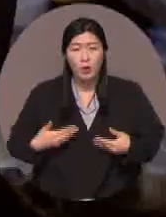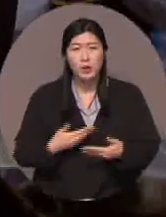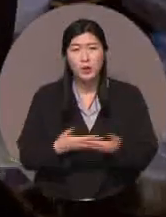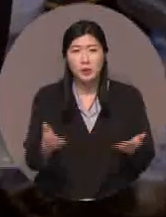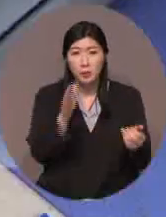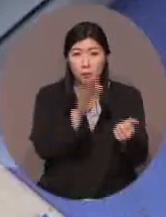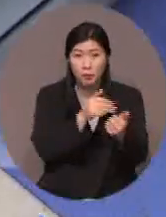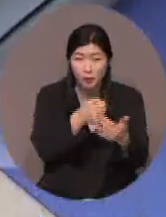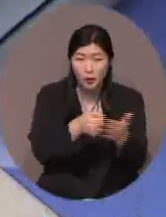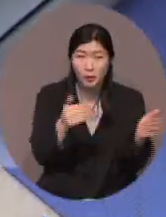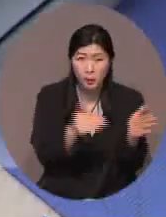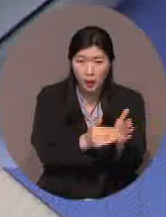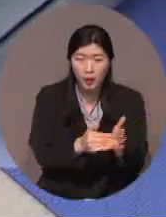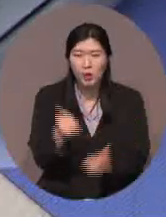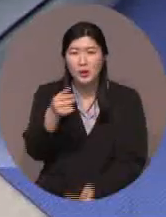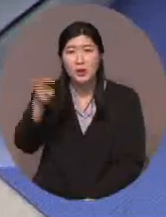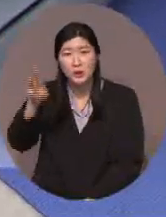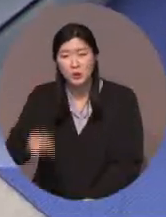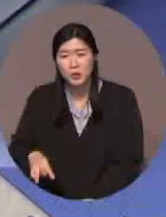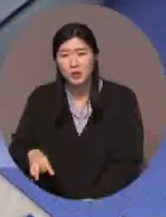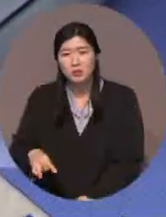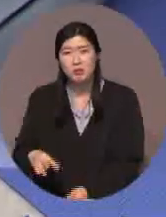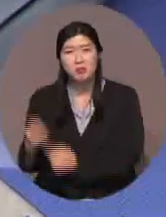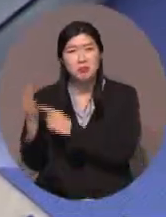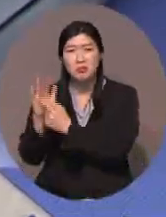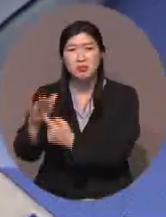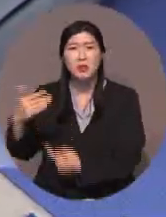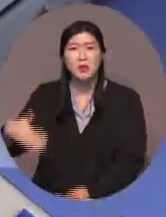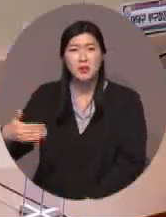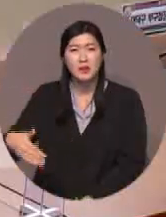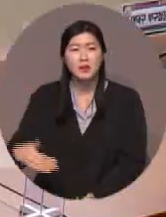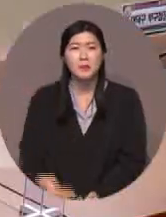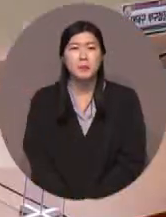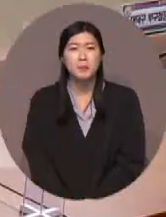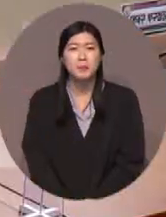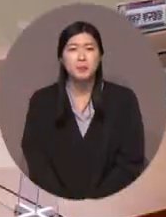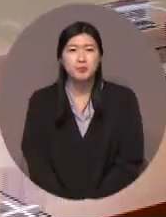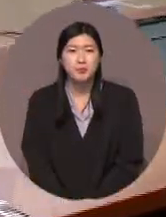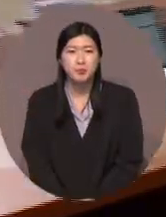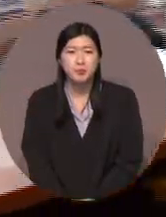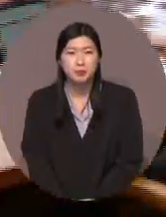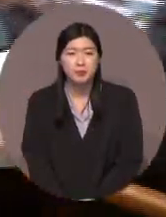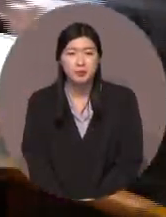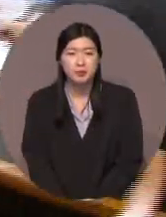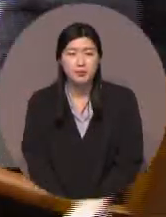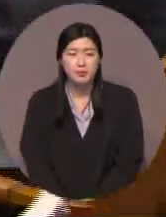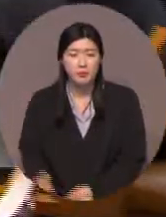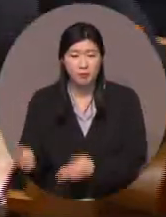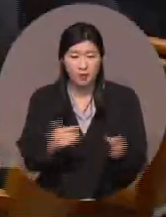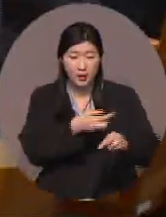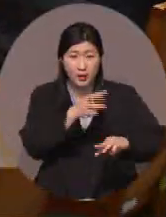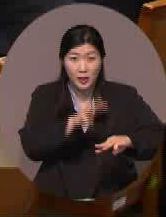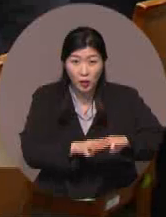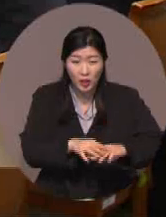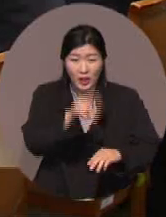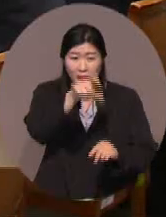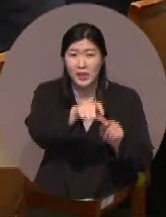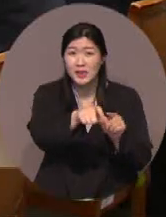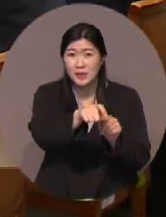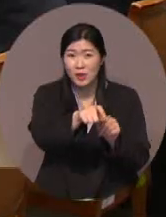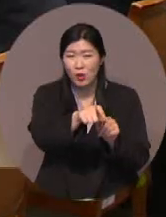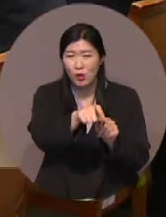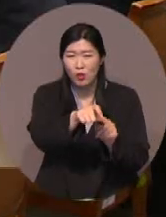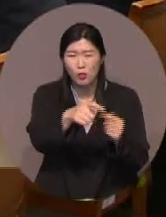지원을 결정했고 세종시는 아직 이렇다할 대책이 없습니다 특히 대전은 지역 화폐 온통대전까지